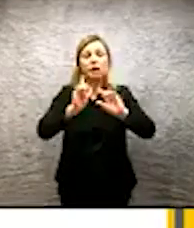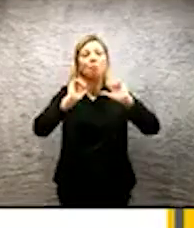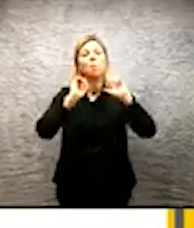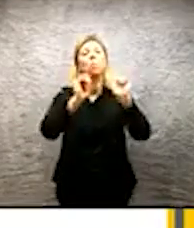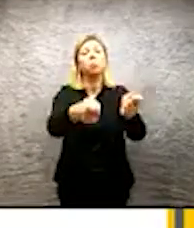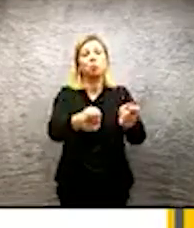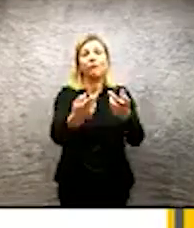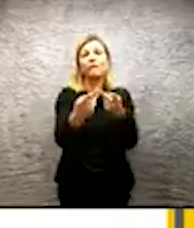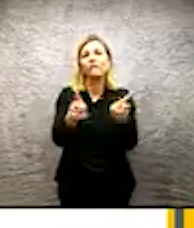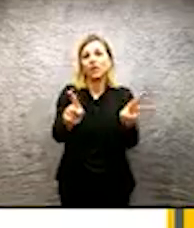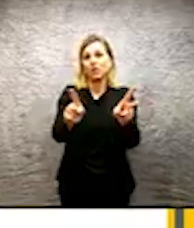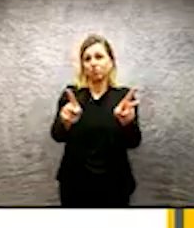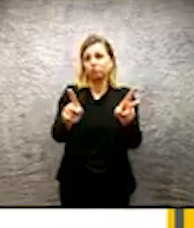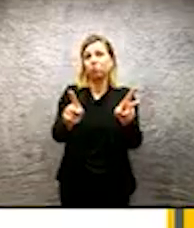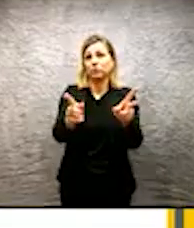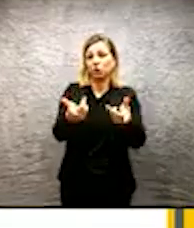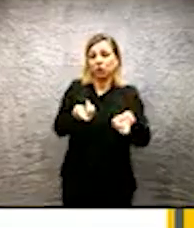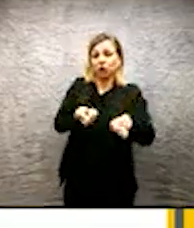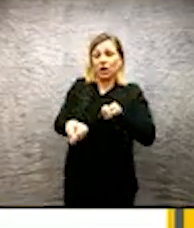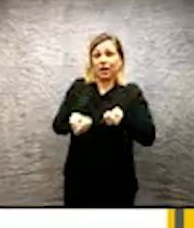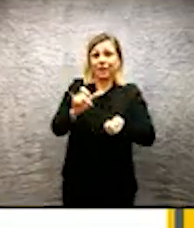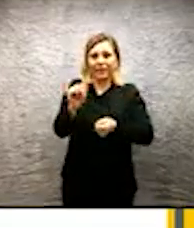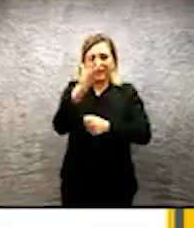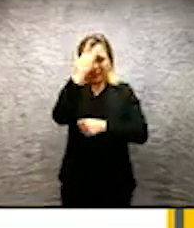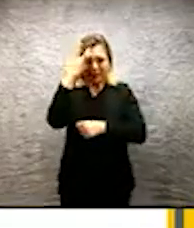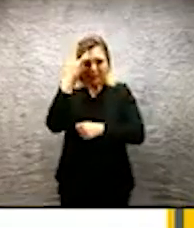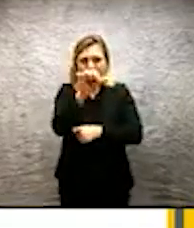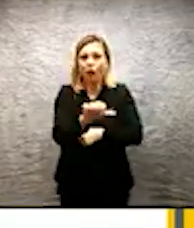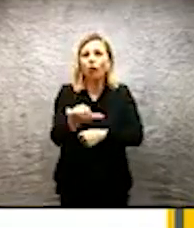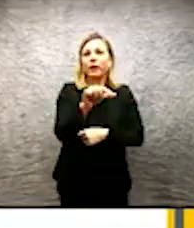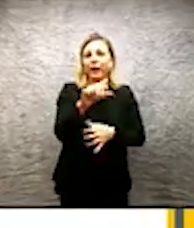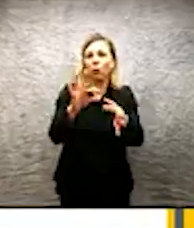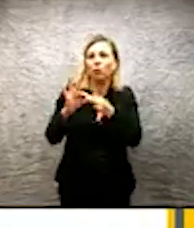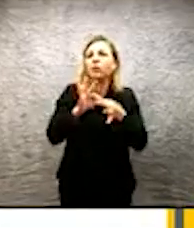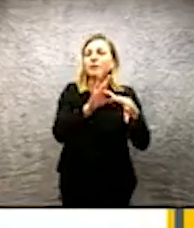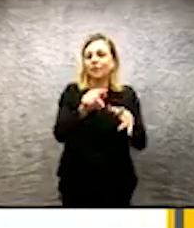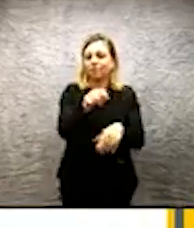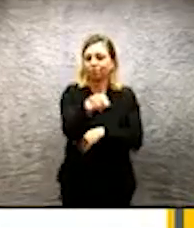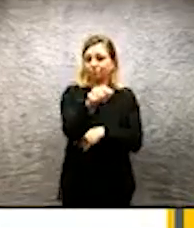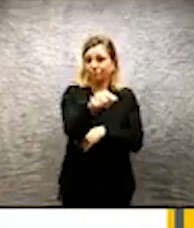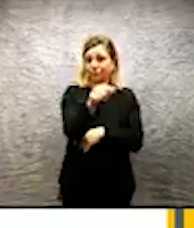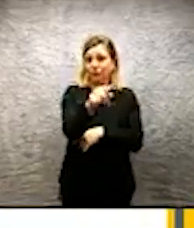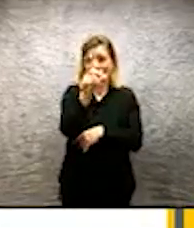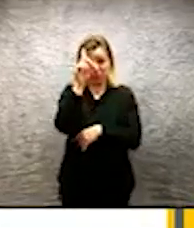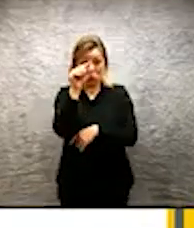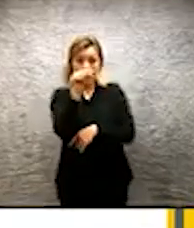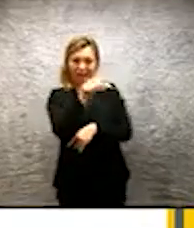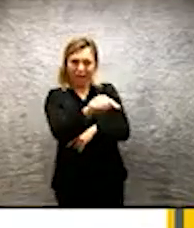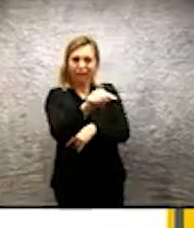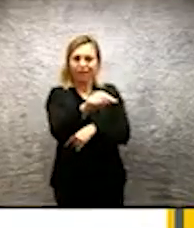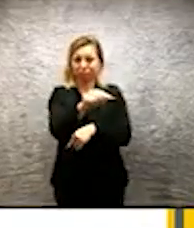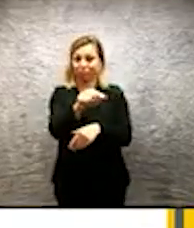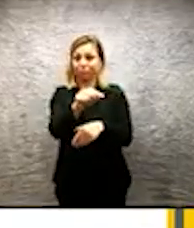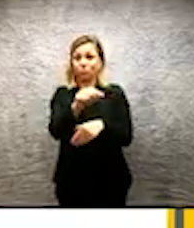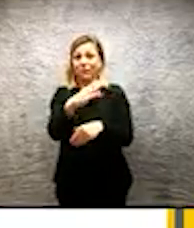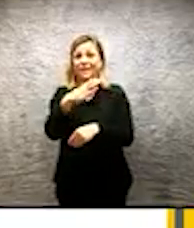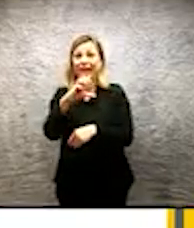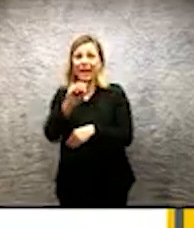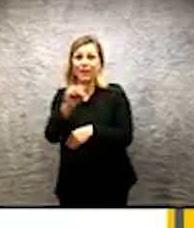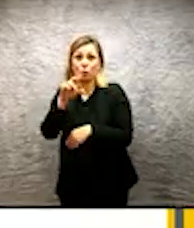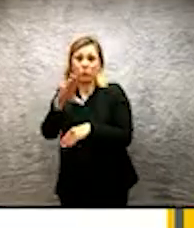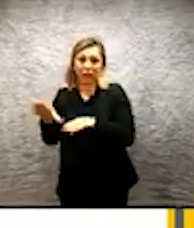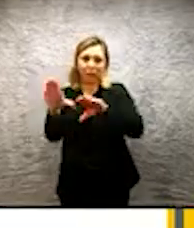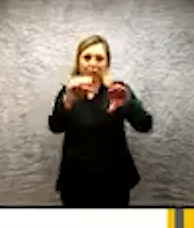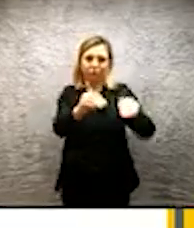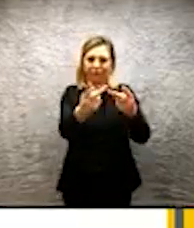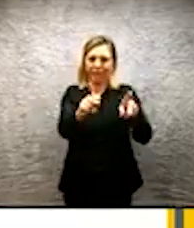dit également, ça sera la commune de Saint-André, puisque c'est elle qui va accueillir le CSU, et cette